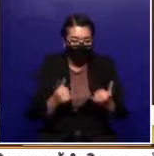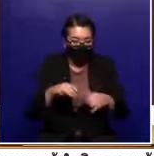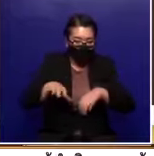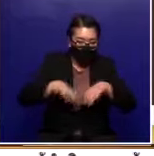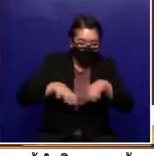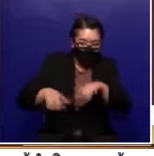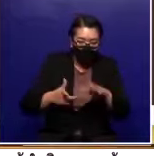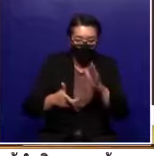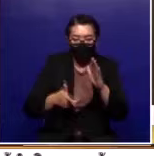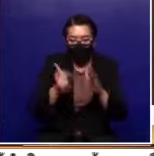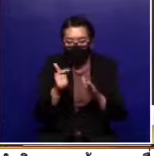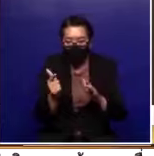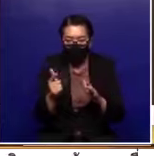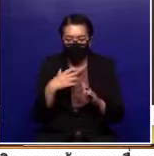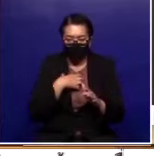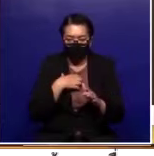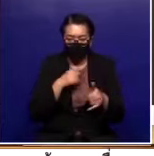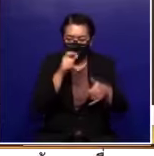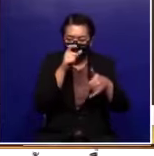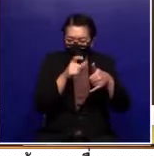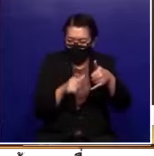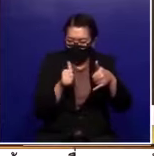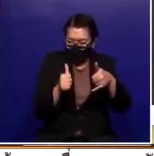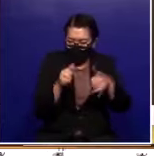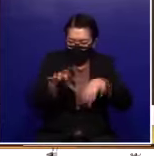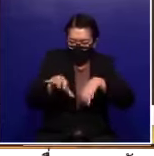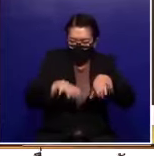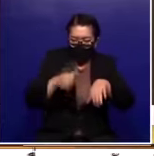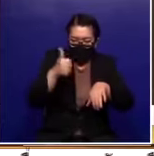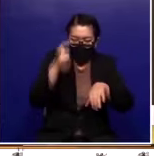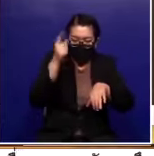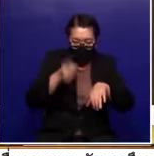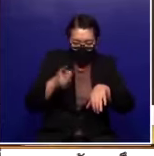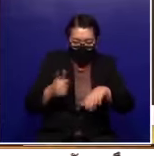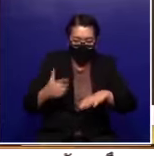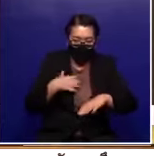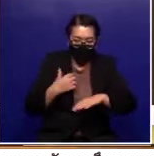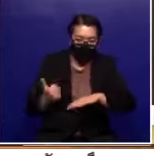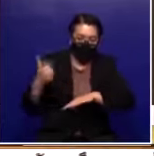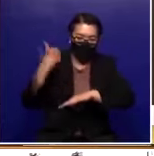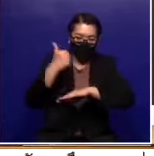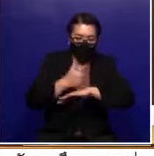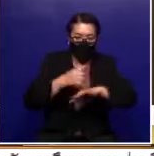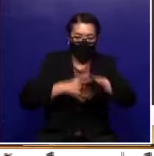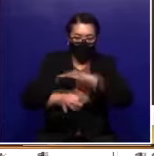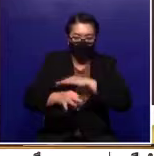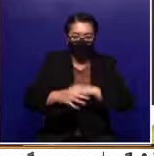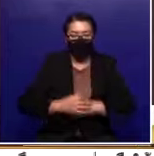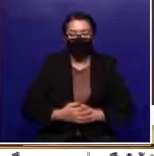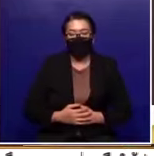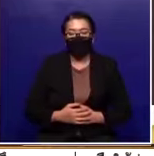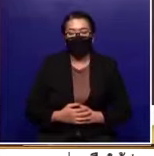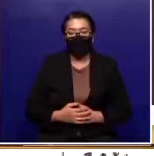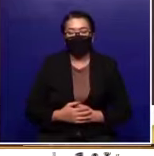การวีรบุรุษจริงๆอันนี้คือสิ่งที่พวกเราทำครับท่านประธานที่เคารพครับ